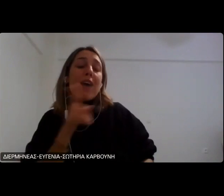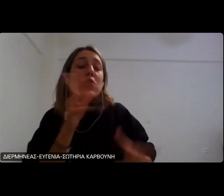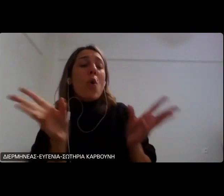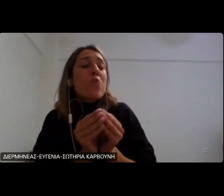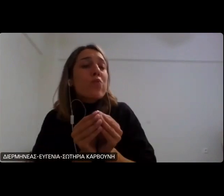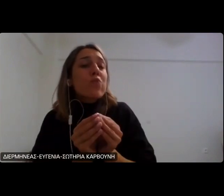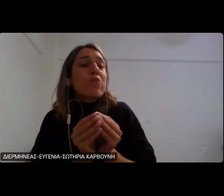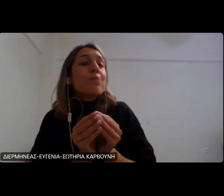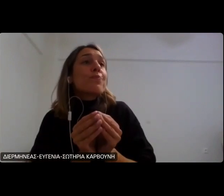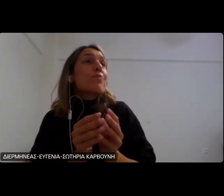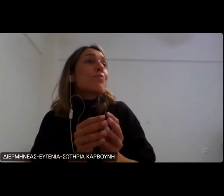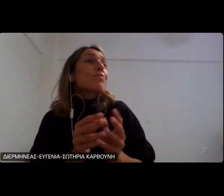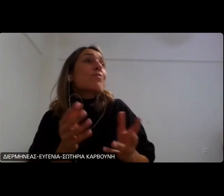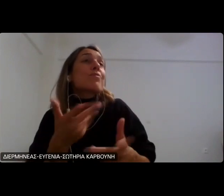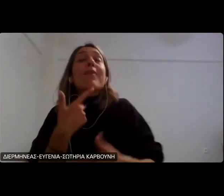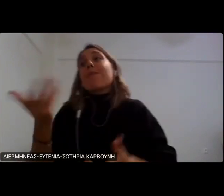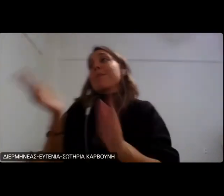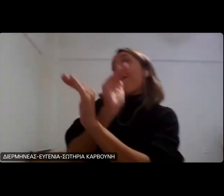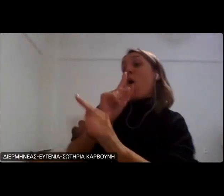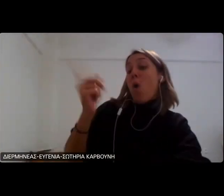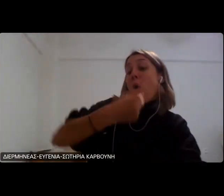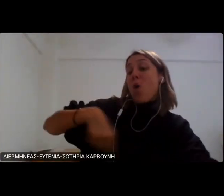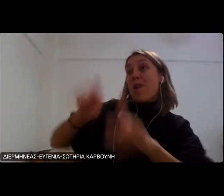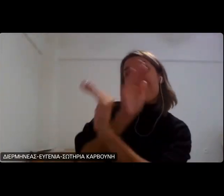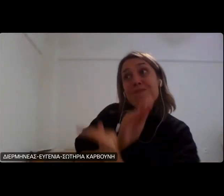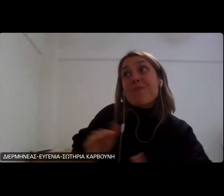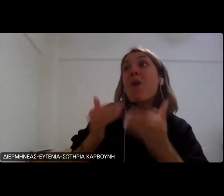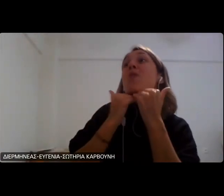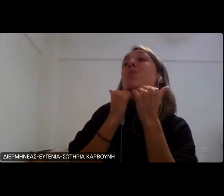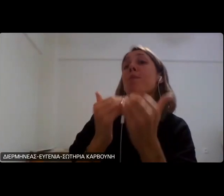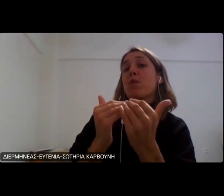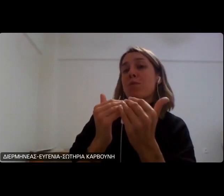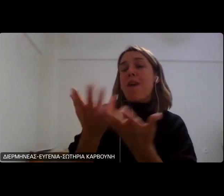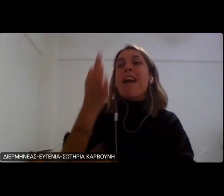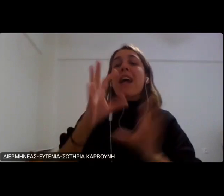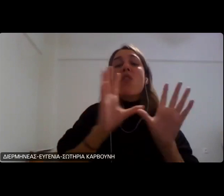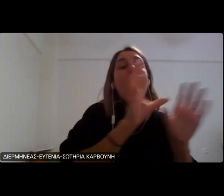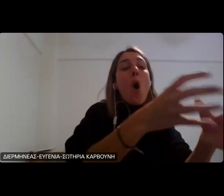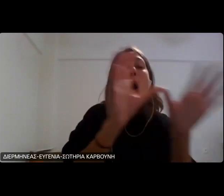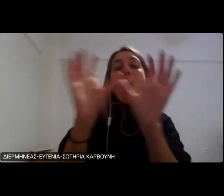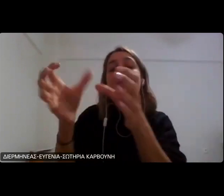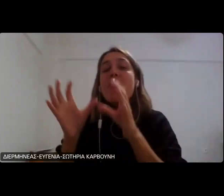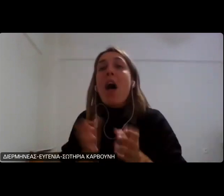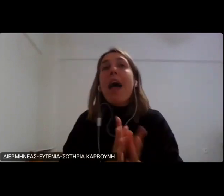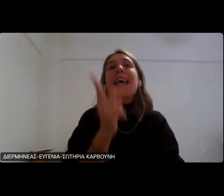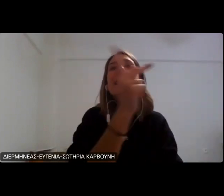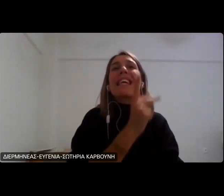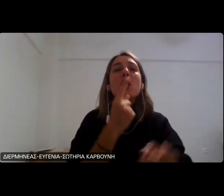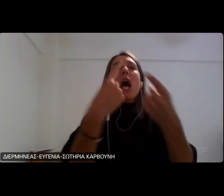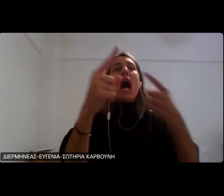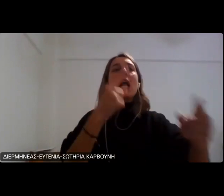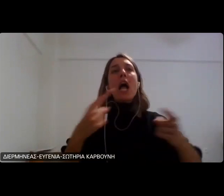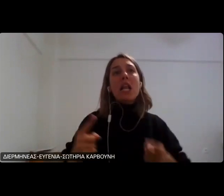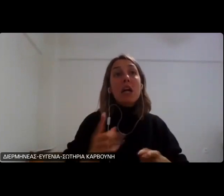ταυτοποίηση. Δεν θα συνυπάρχουμε αρμονικά, γιατί η κάθε ομάδα προέρχεται από διαφορετικές κοινότητες πρακτικής,